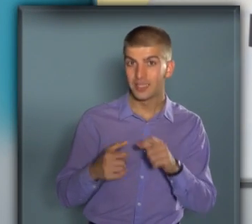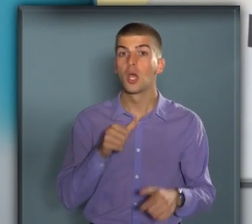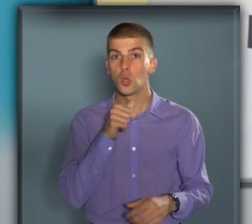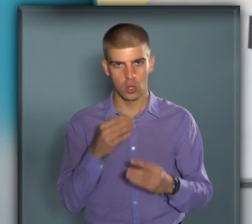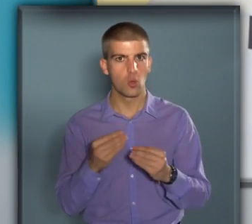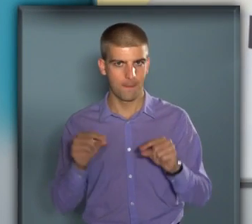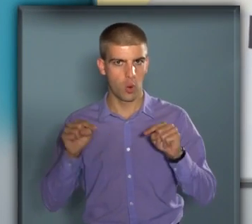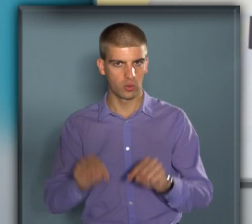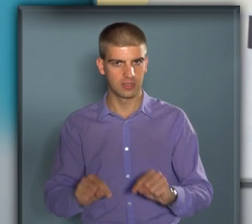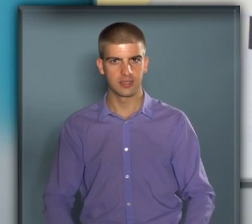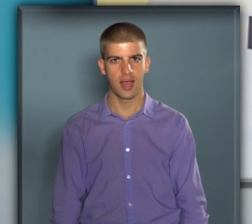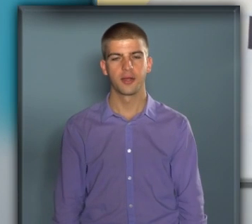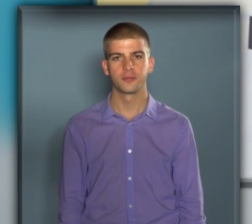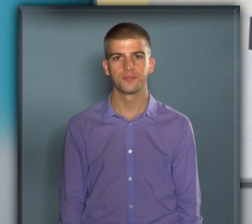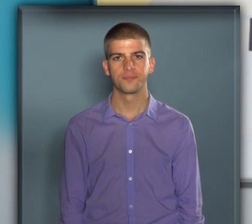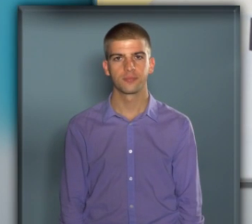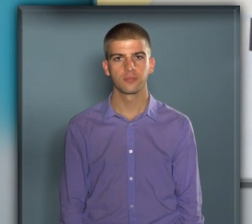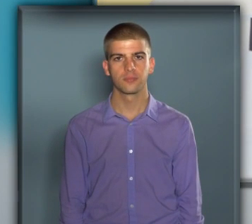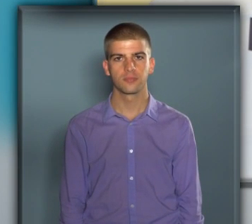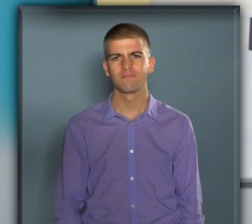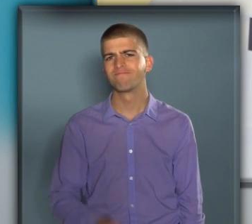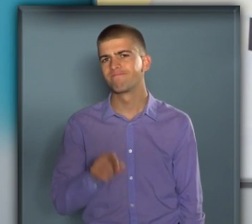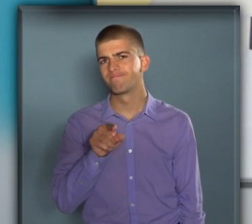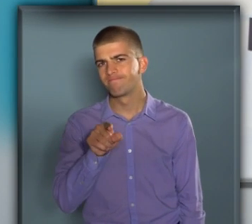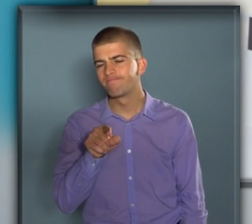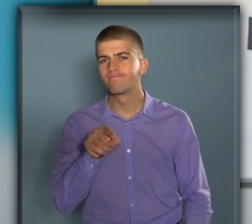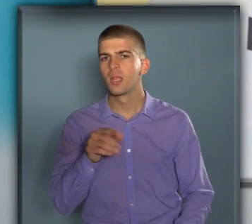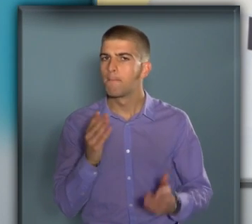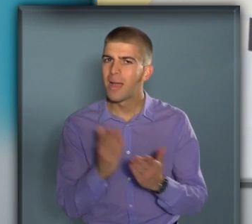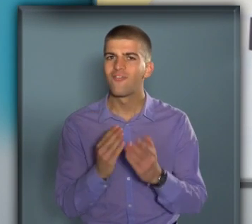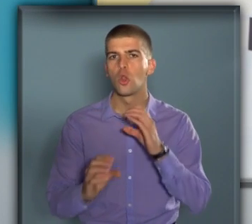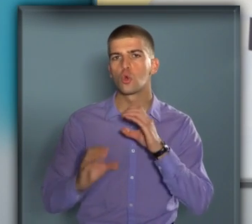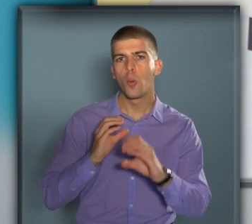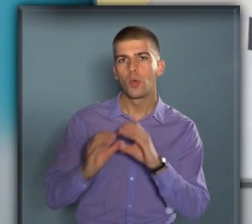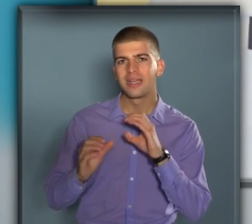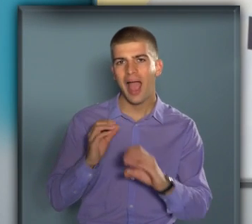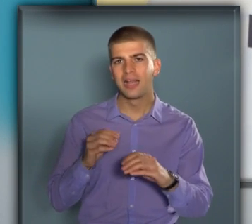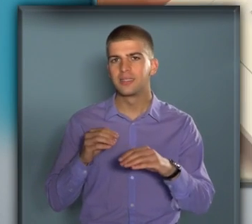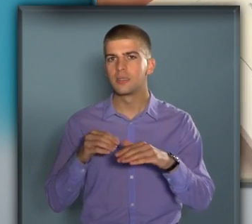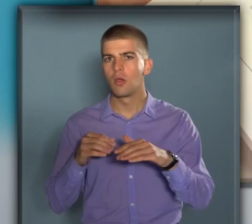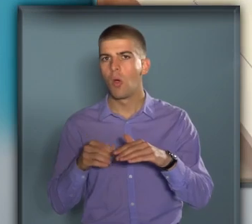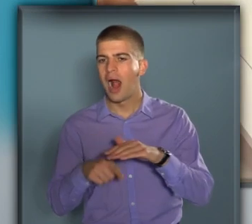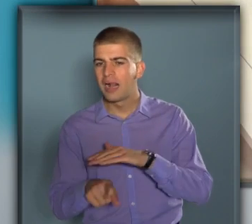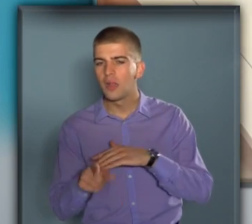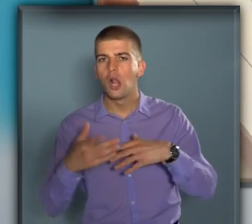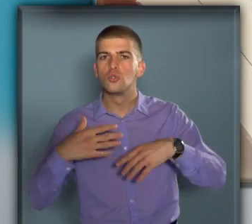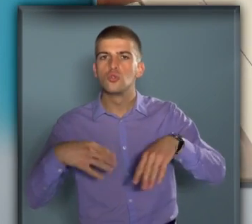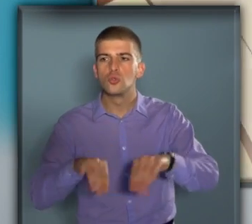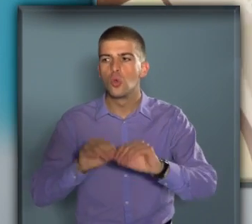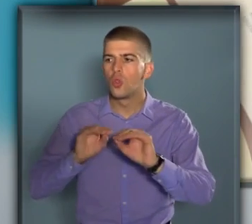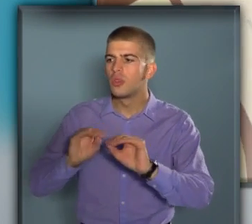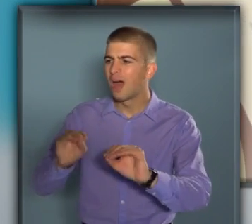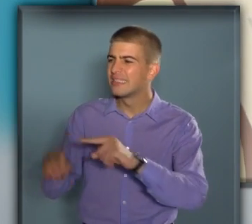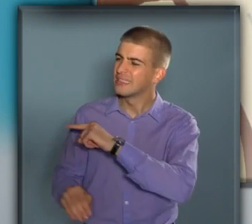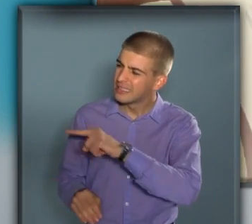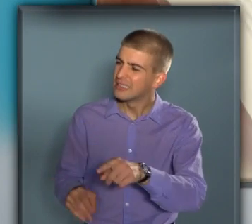foglalkozik. Hogyan tudják ezt a megfelelő kommunikációt átvinni, átadni a szülőknek, megtanítani, vagy